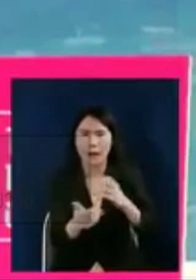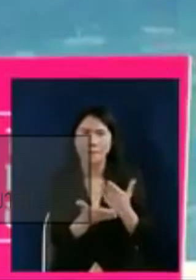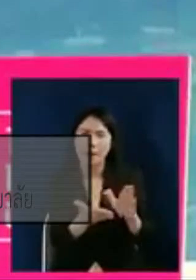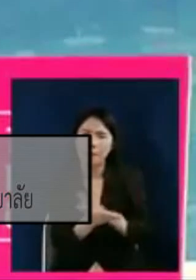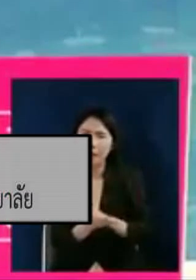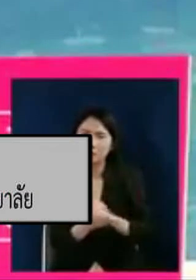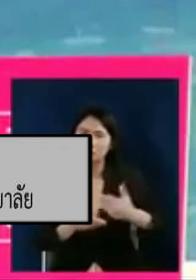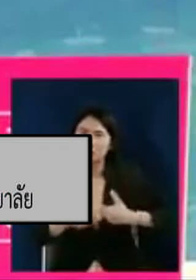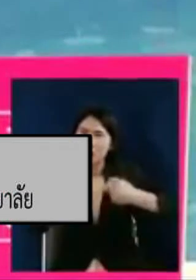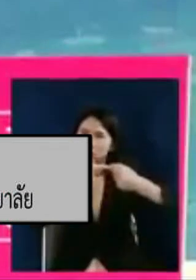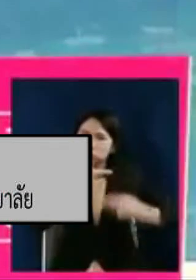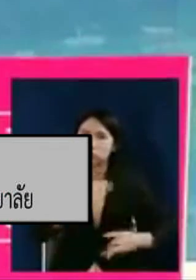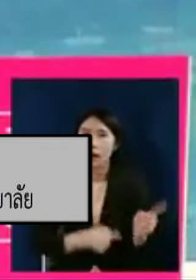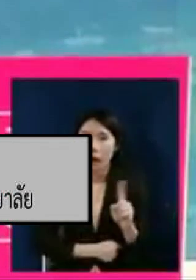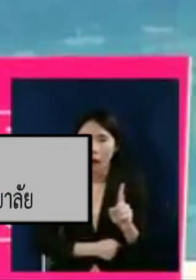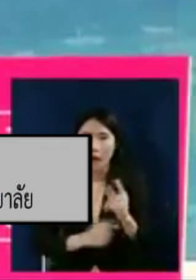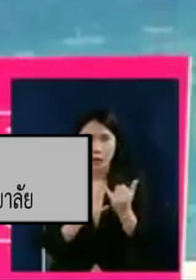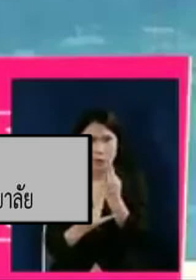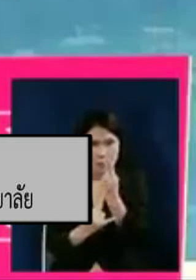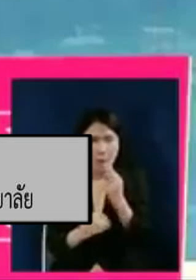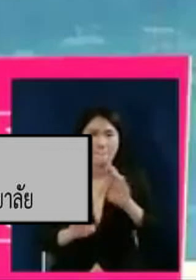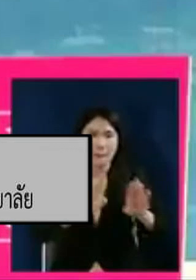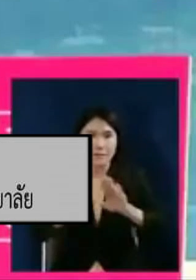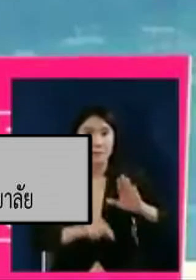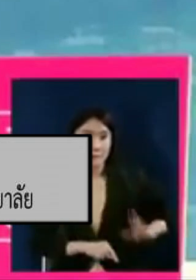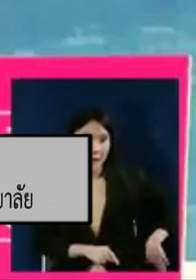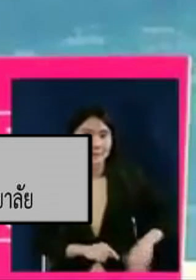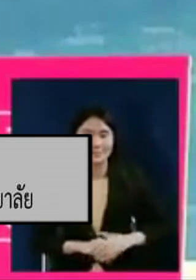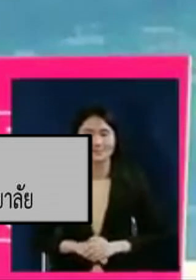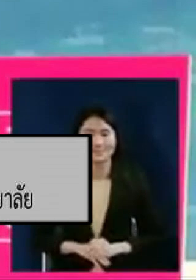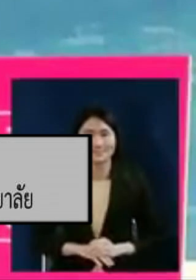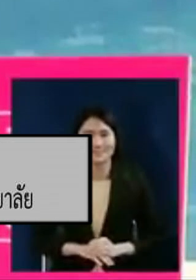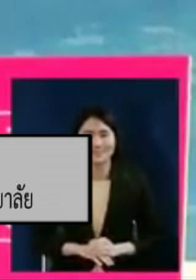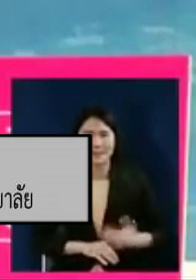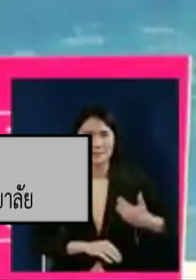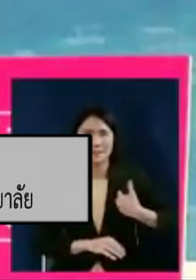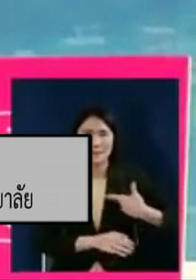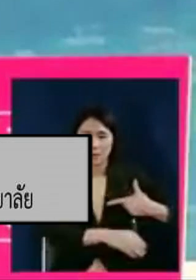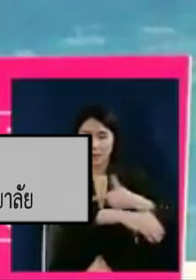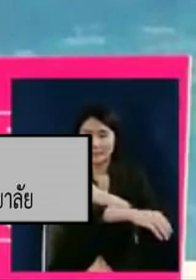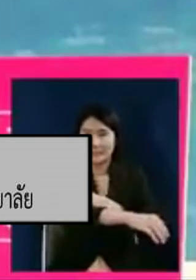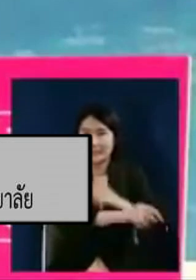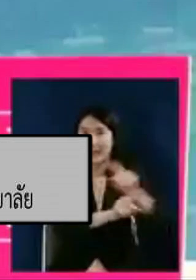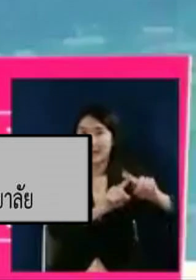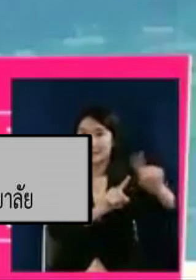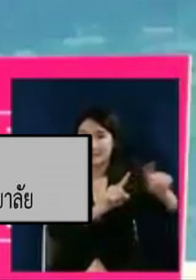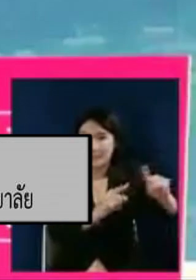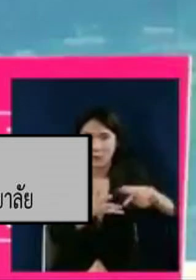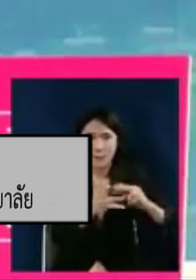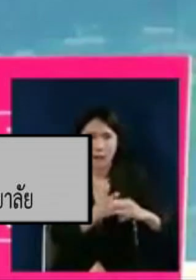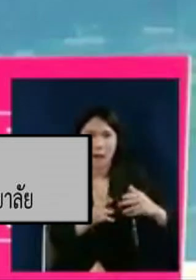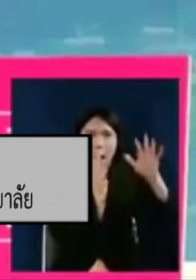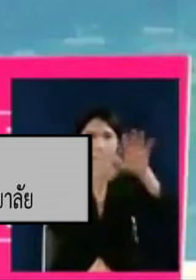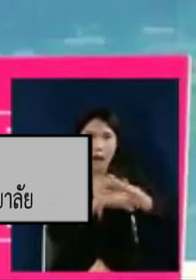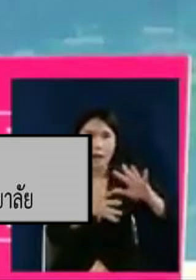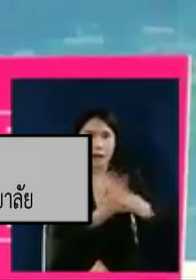อย่างไรบ้างนะครับและเดี๋ยวเราค่อยมาเปรียบเทียบกันนะครับฉะนั้นที่หนึ่งที่เราเห็นขึ้นทะเบียนได้ก่อนเพื่อน